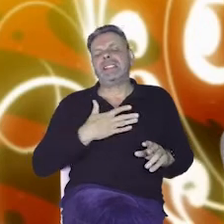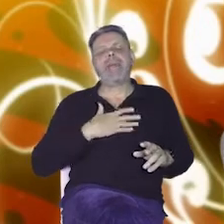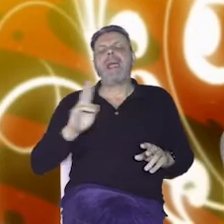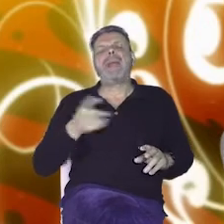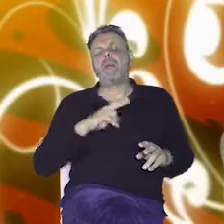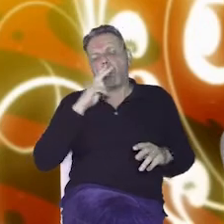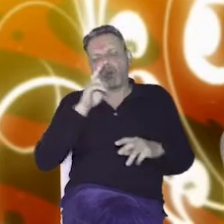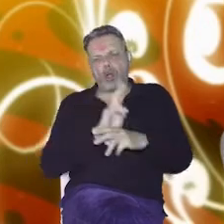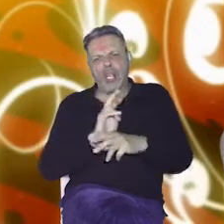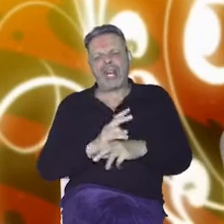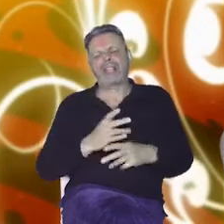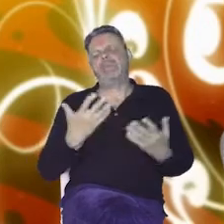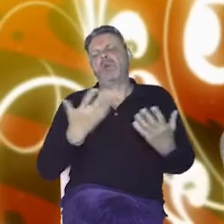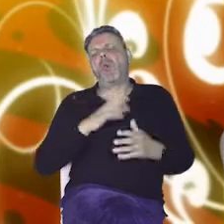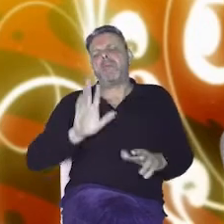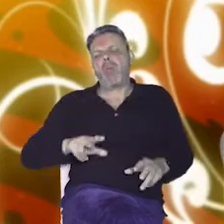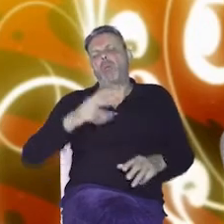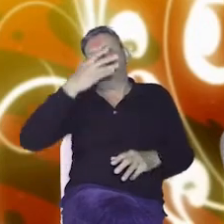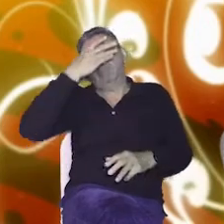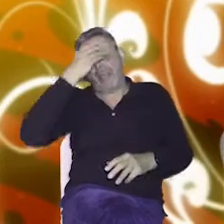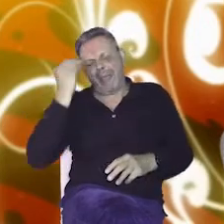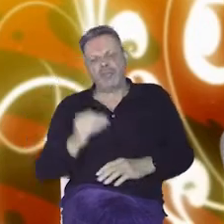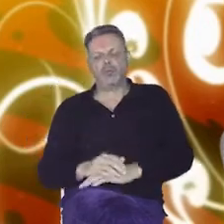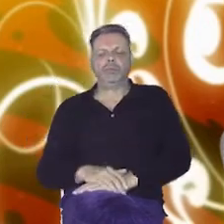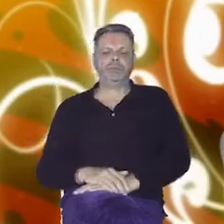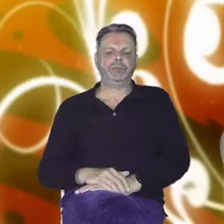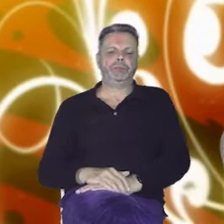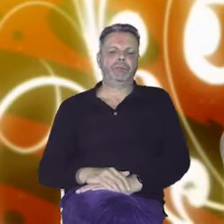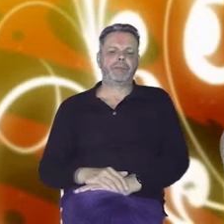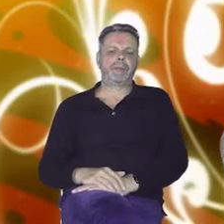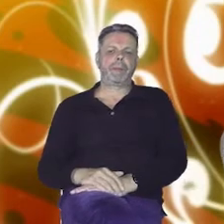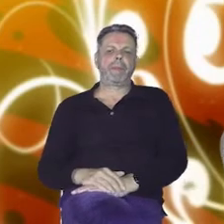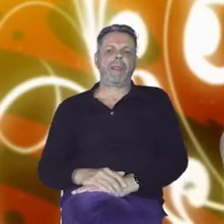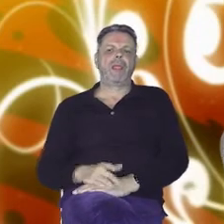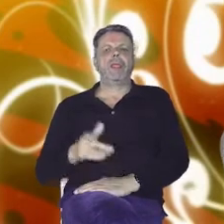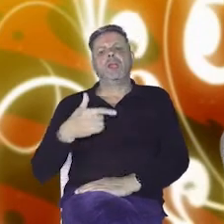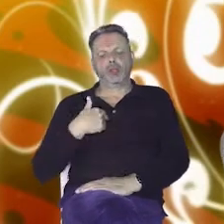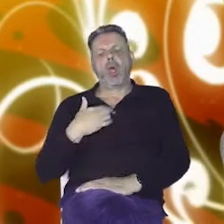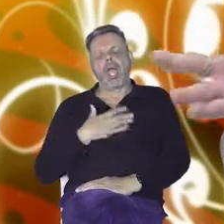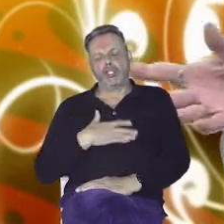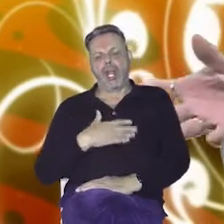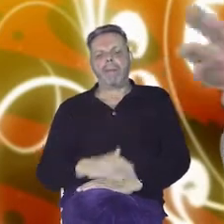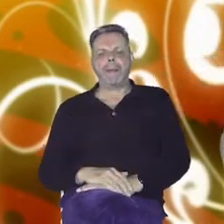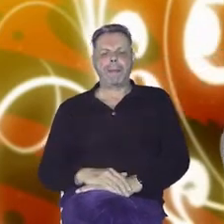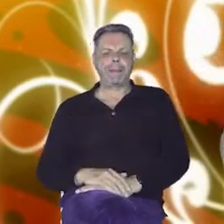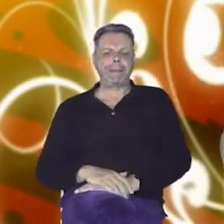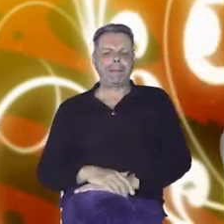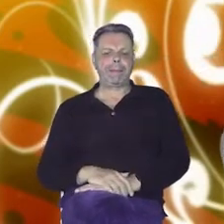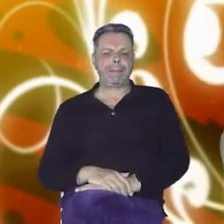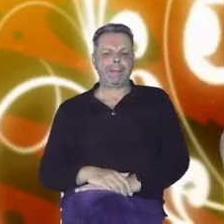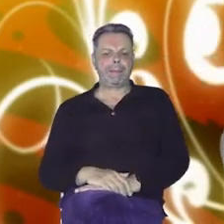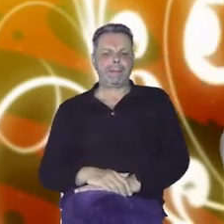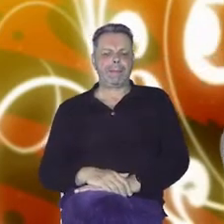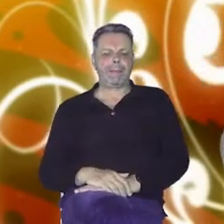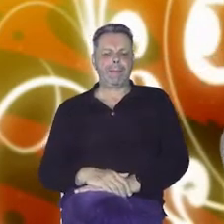i dementni, i to je moja misija. To vam sada kažem svima i oni koji me slušaju struke i koji mene, misija